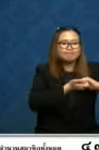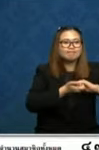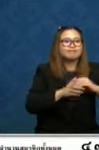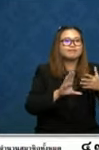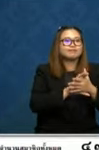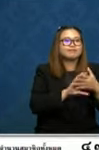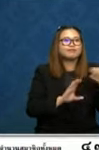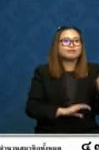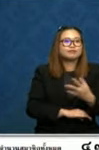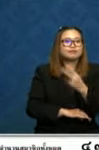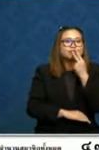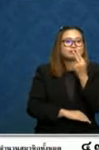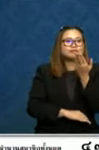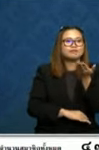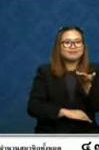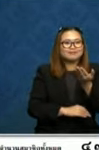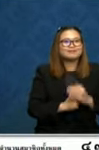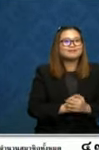นะครับ